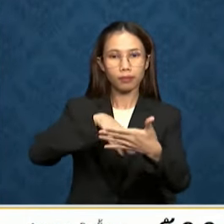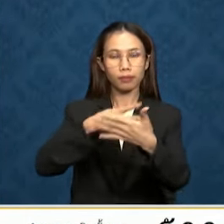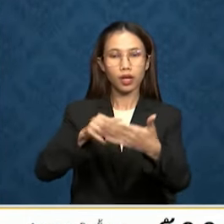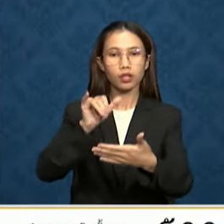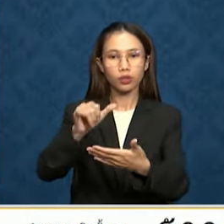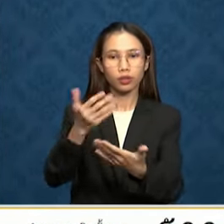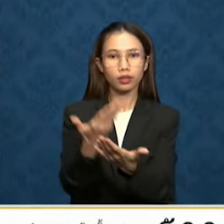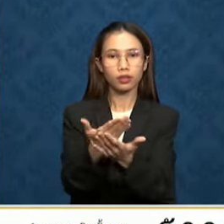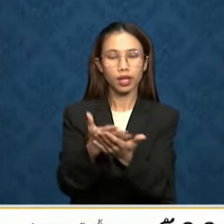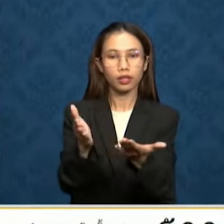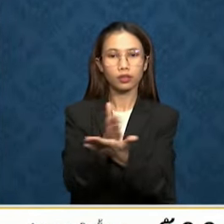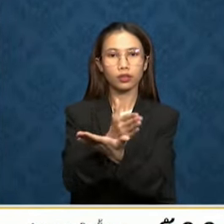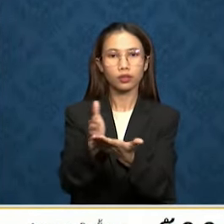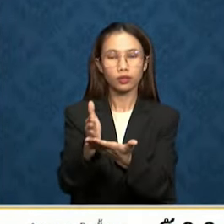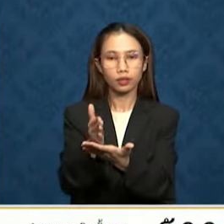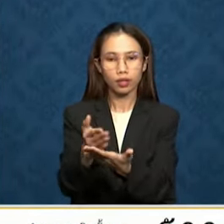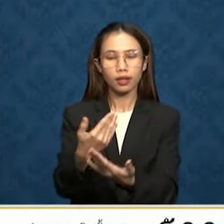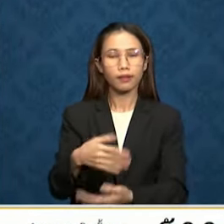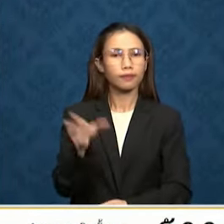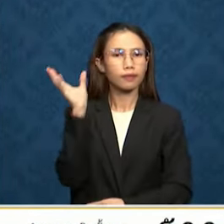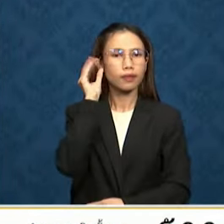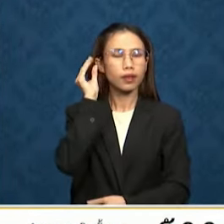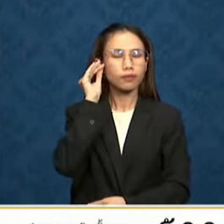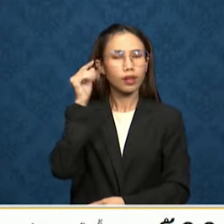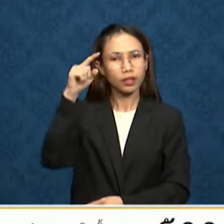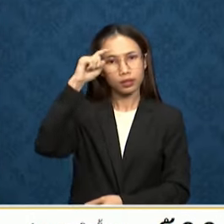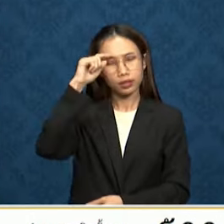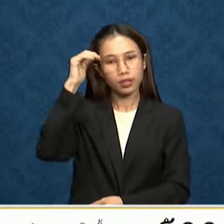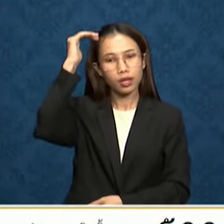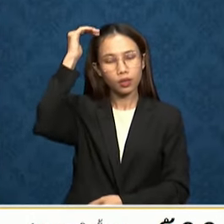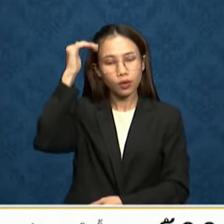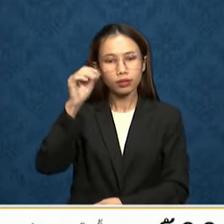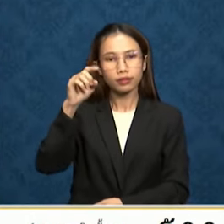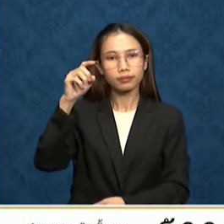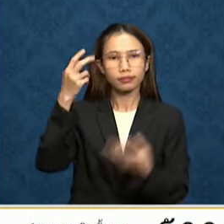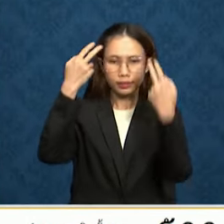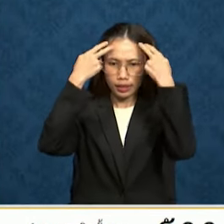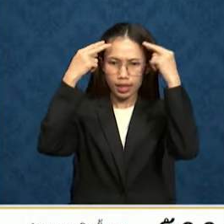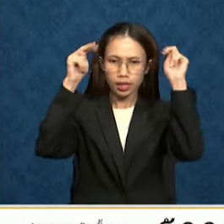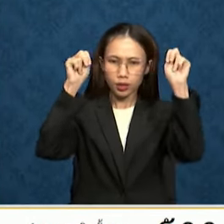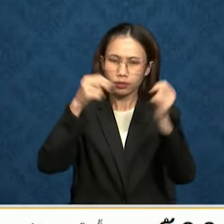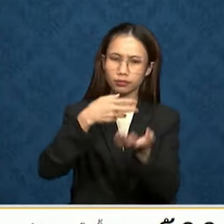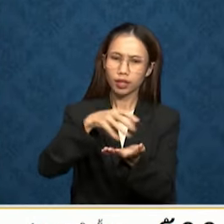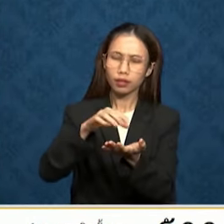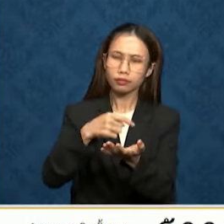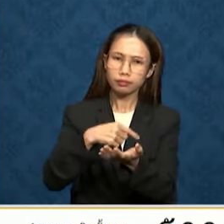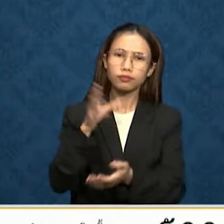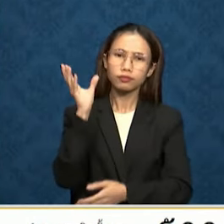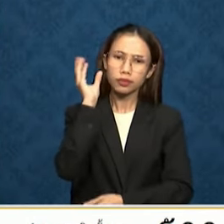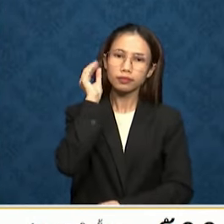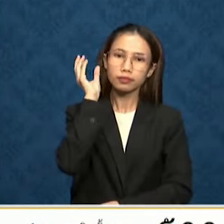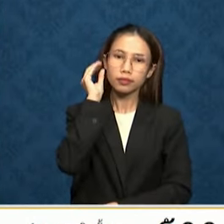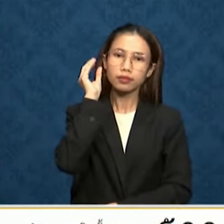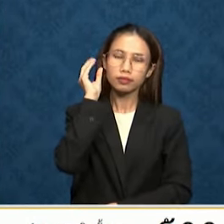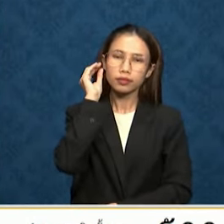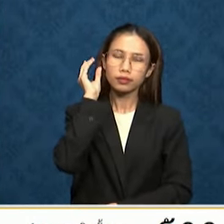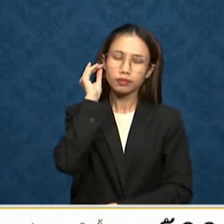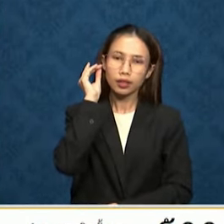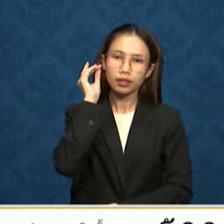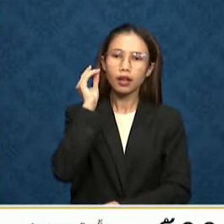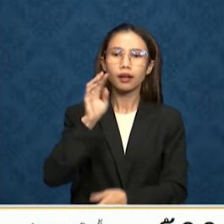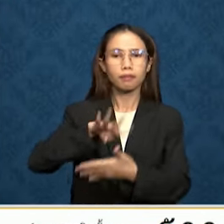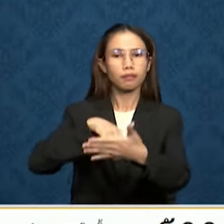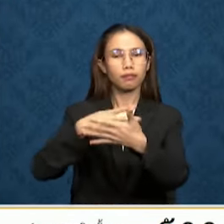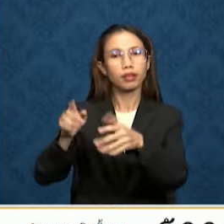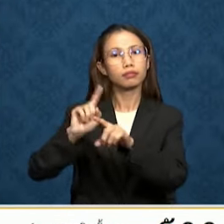สรรนะคะแล้วก็ฟังท่านนายกแถลงตั้งแต่ต้นจนจบค่ะฟังแล้วก็มีเคลิ้มๆบ้างนะคะเพราะว่าเอ่อนโยบายหลาย